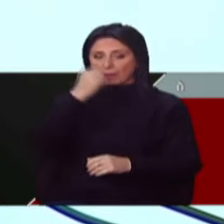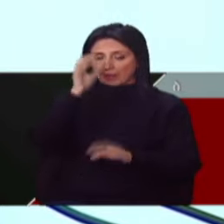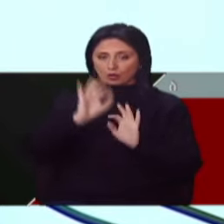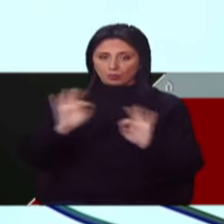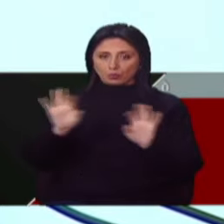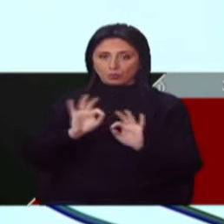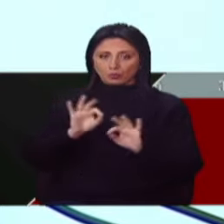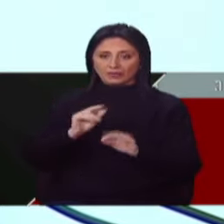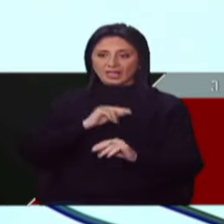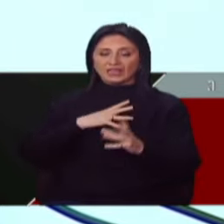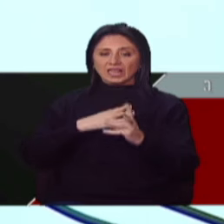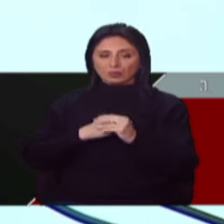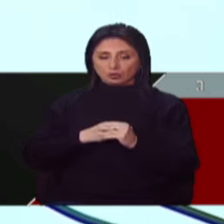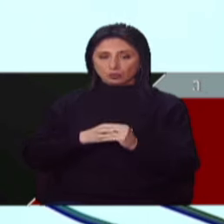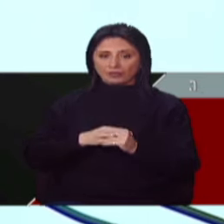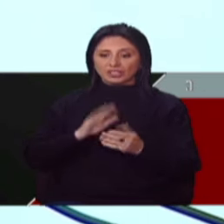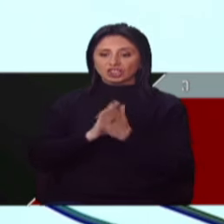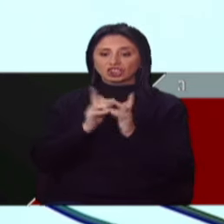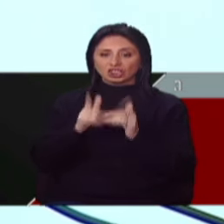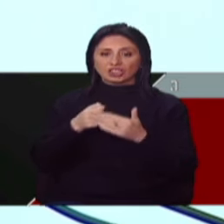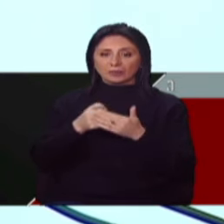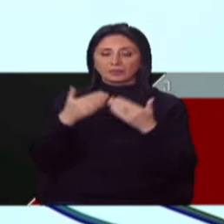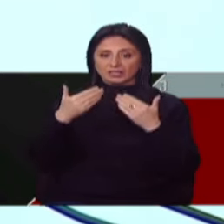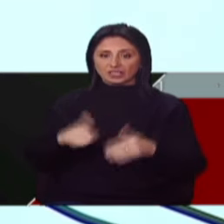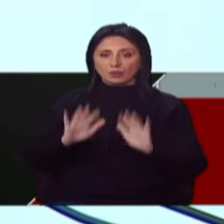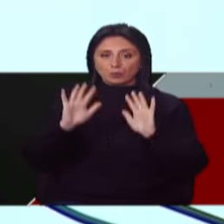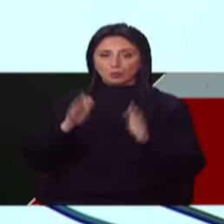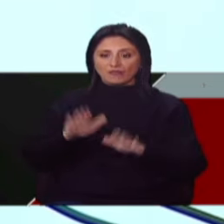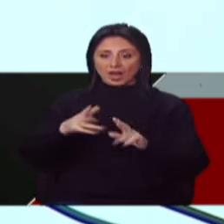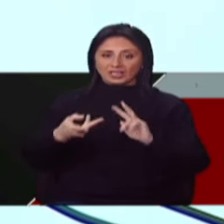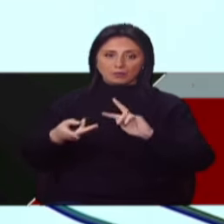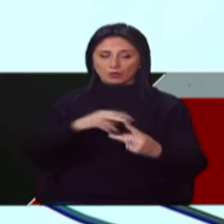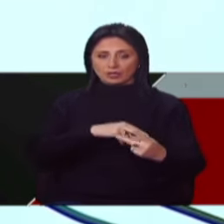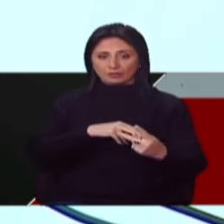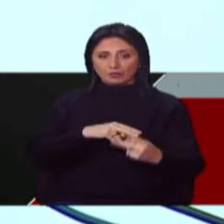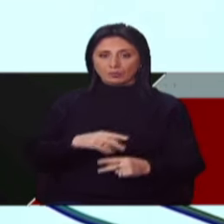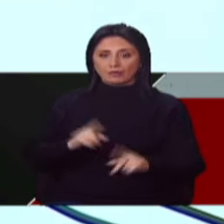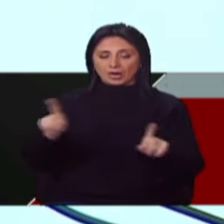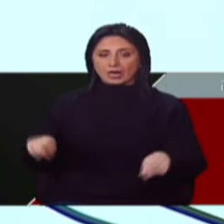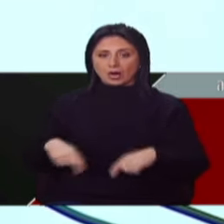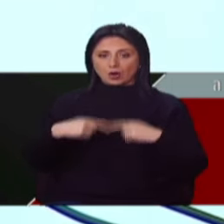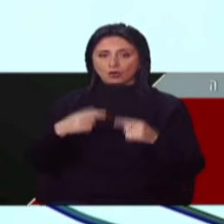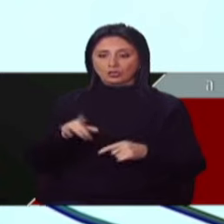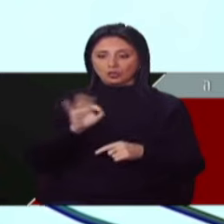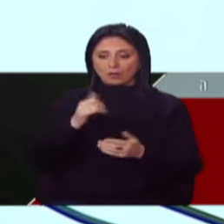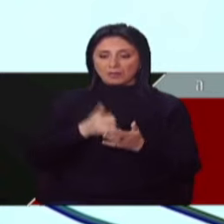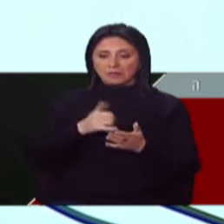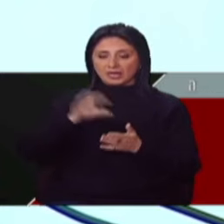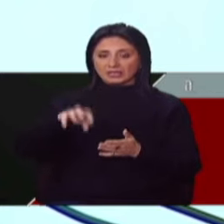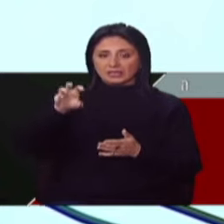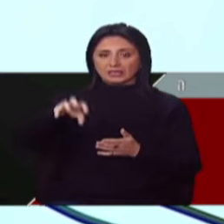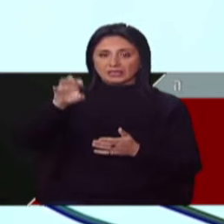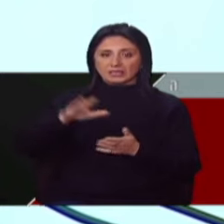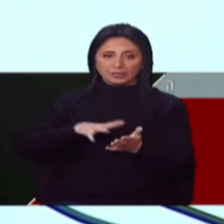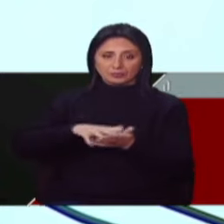უთხრა თანამშრომლობისთვის. შეთანხმება მიღწეულია, მოხდება ადგილმონაცვლეობა, განხორციელდება აღნიშნული ბენზინ გასამართი